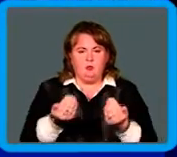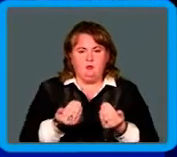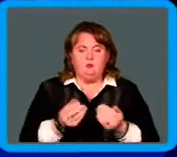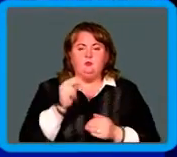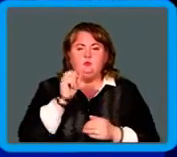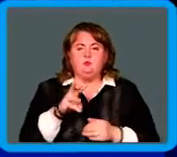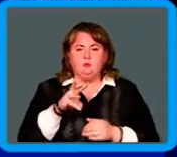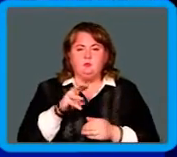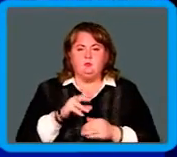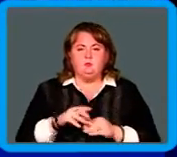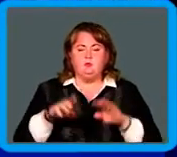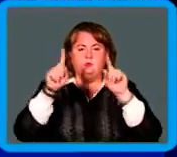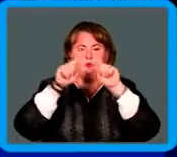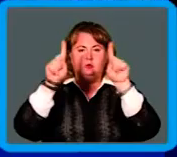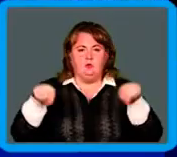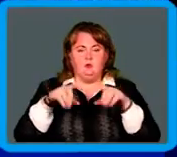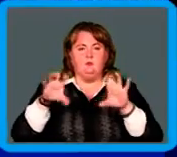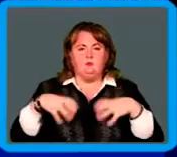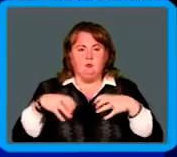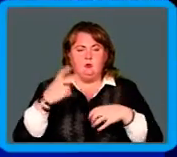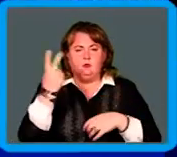картинка 2 собачки